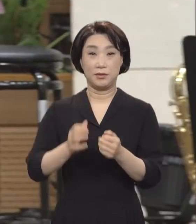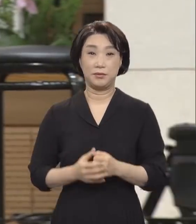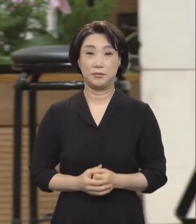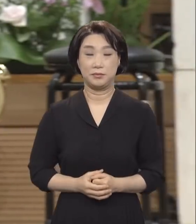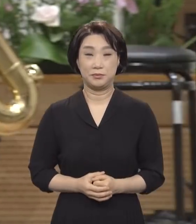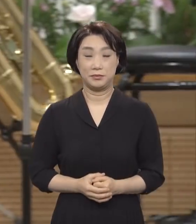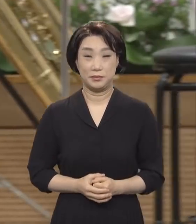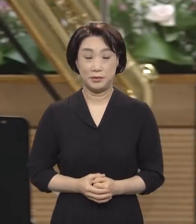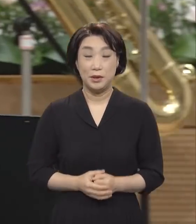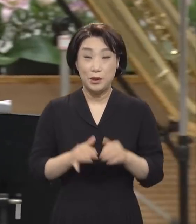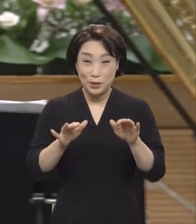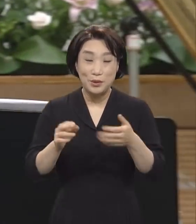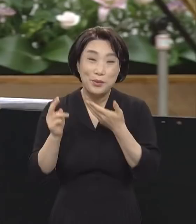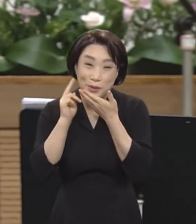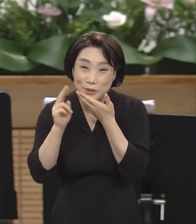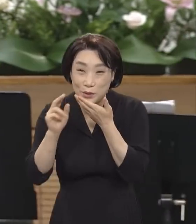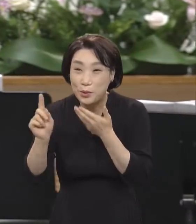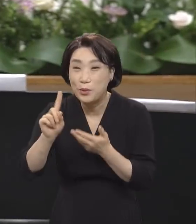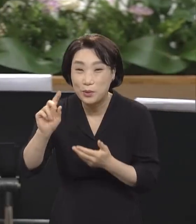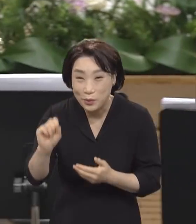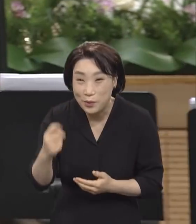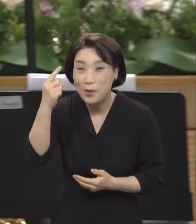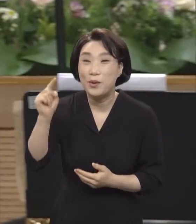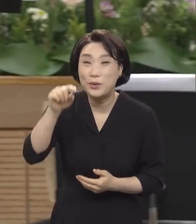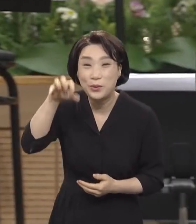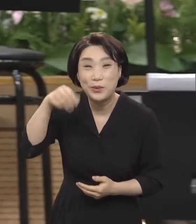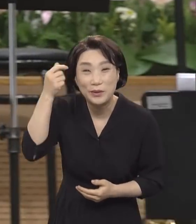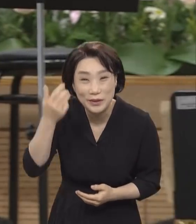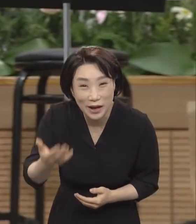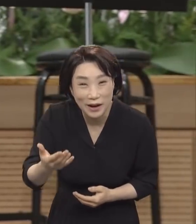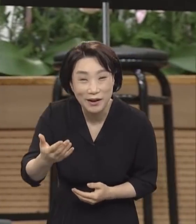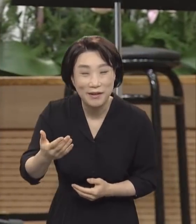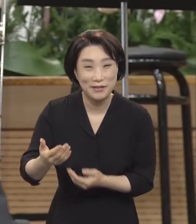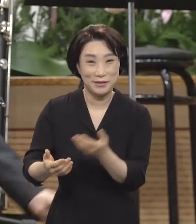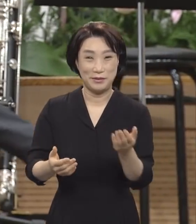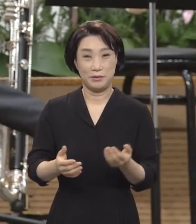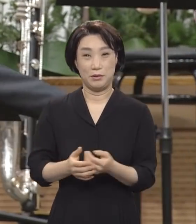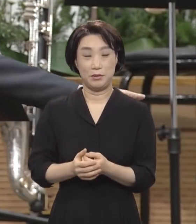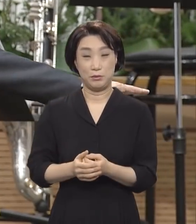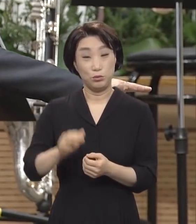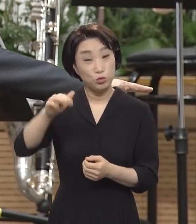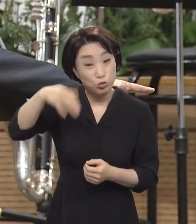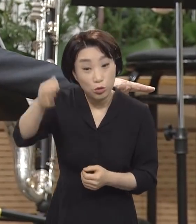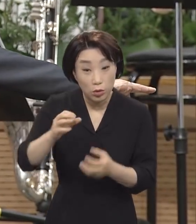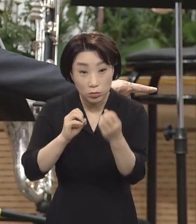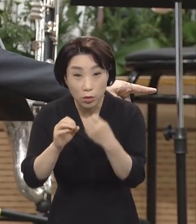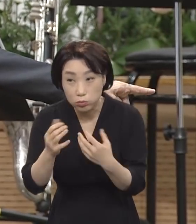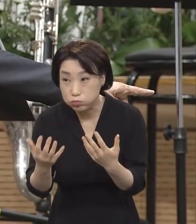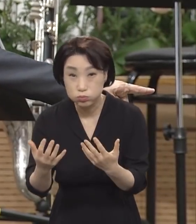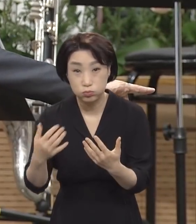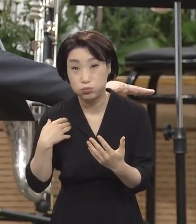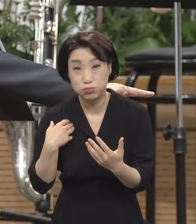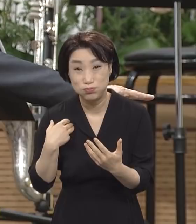그럼 원숭이는 어디서 왔느냐 하고 물어보면 그 뒤에 답이 없어요.